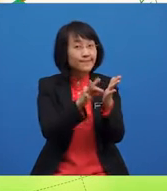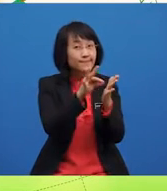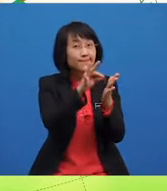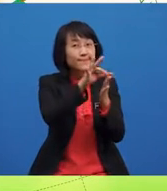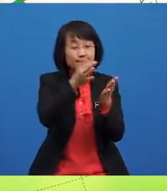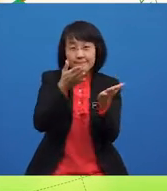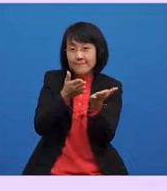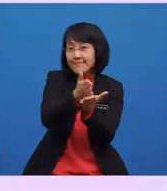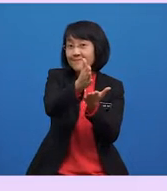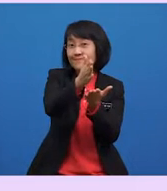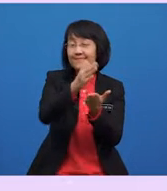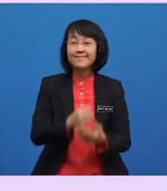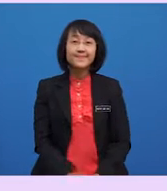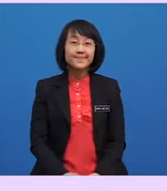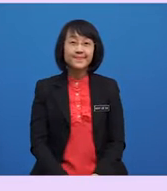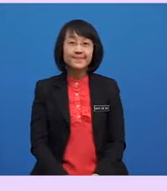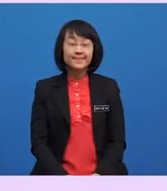secara terus.